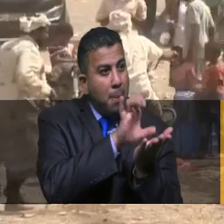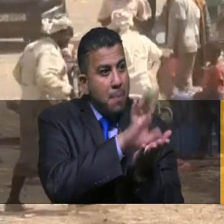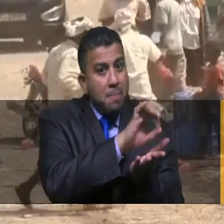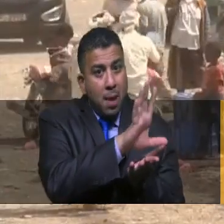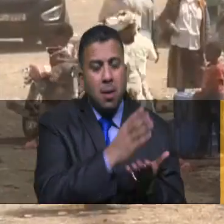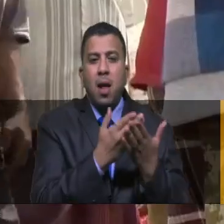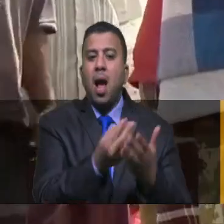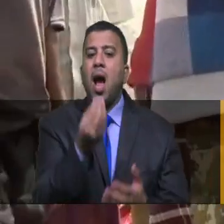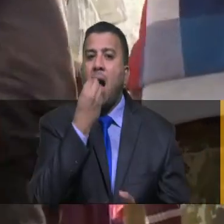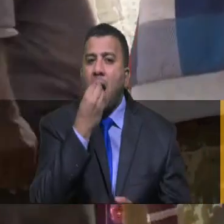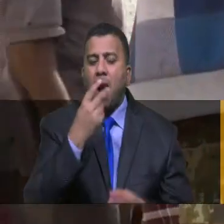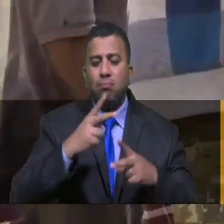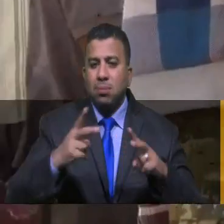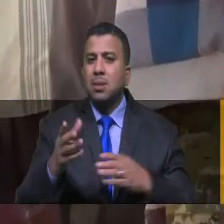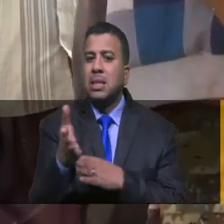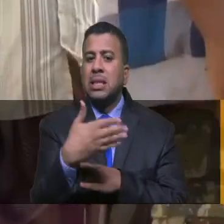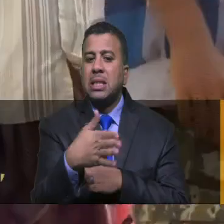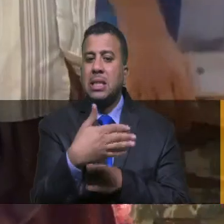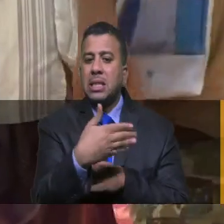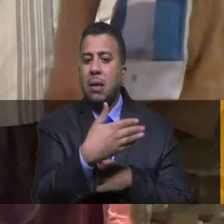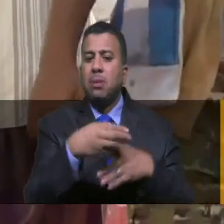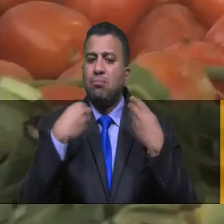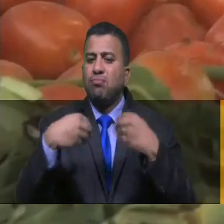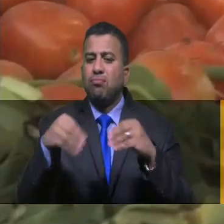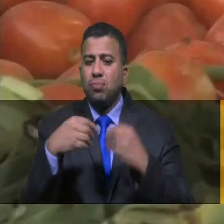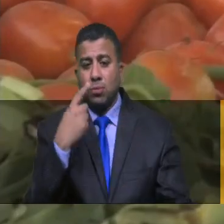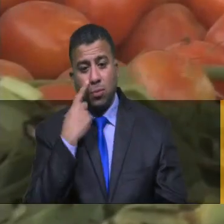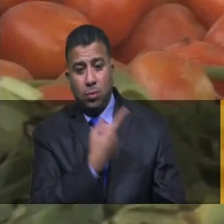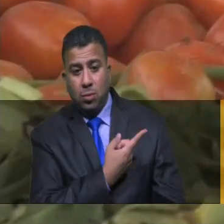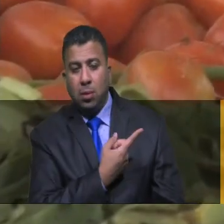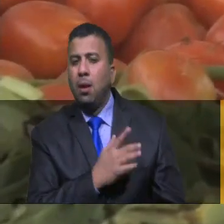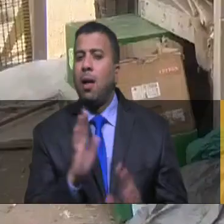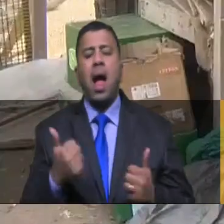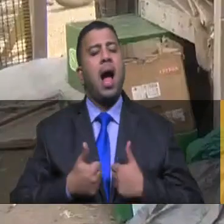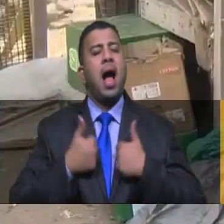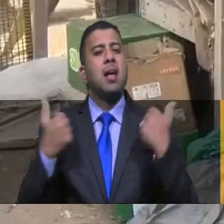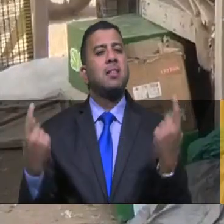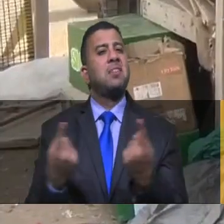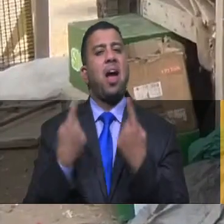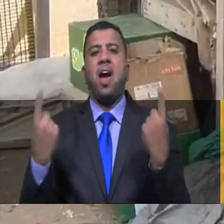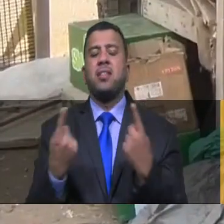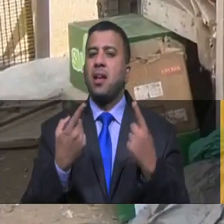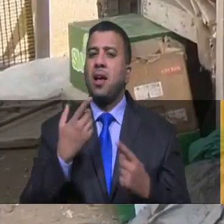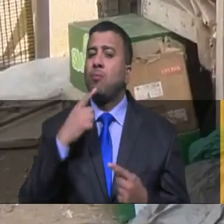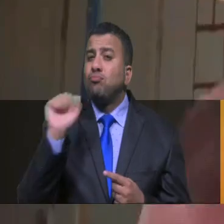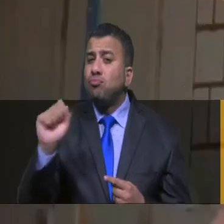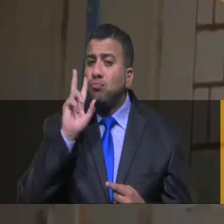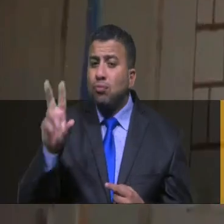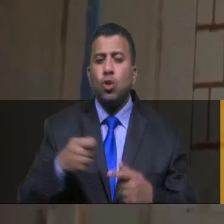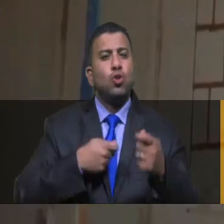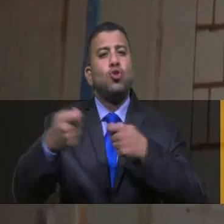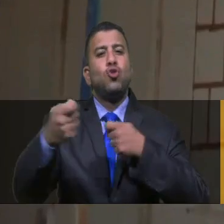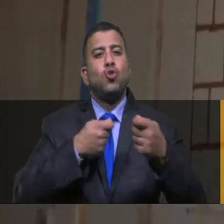الخضروات والفواكه وسوق الأسماك بمدينة المخا تبين مؤشرات عودة الحياة لطبيعتها، فالأسواق عادت